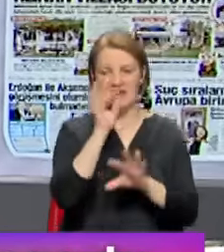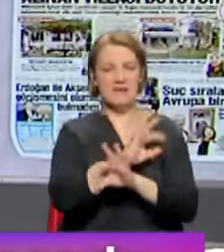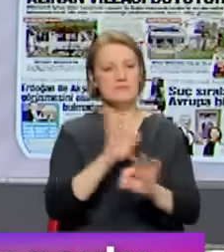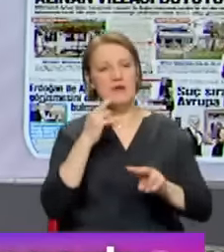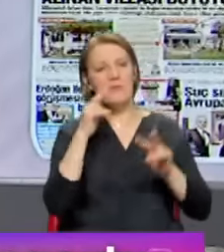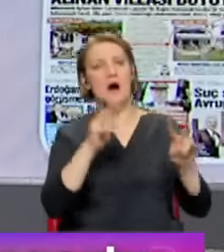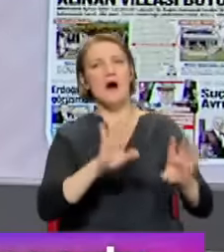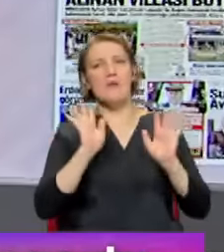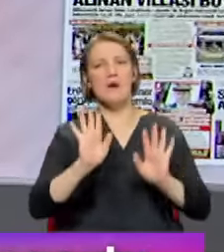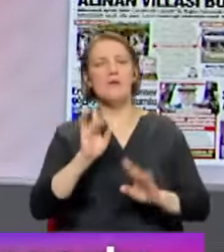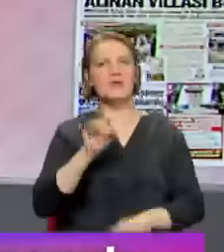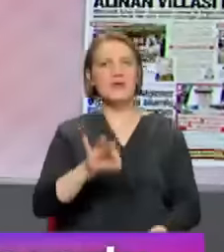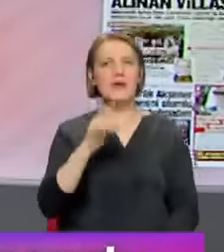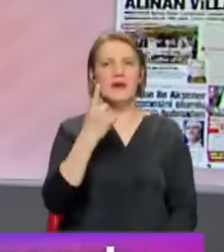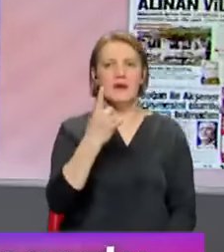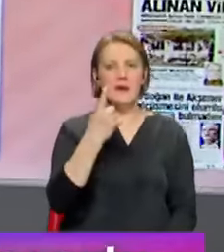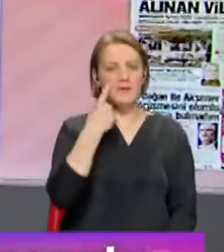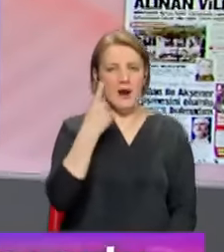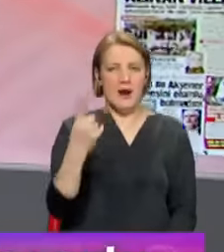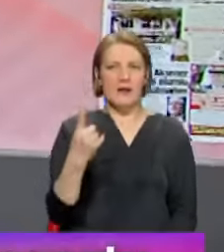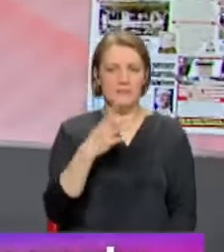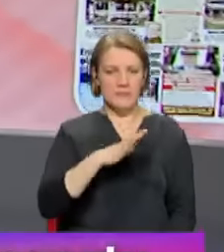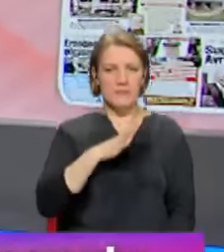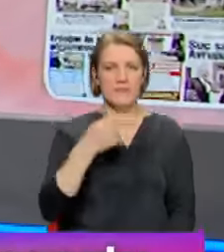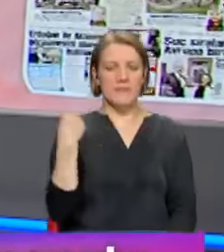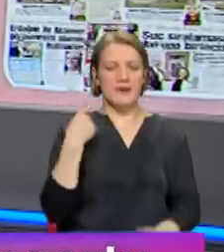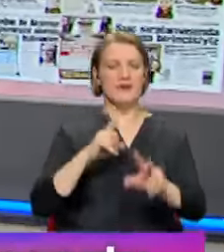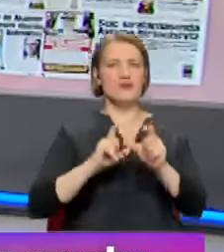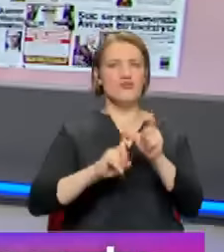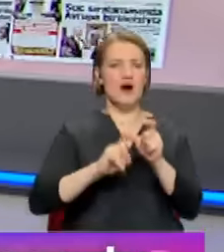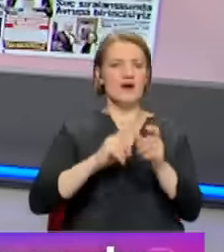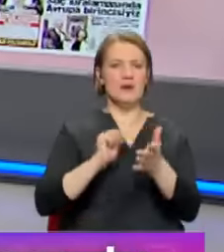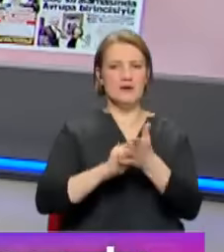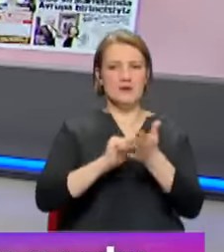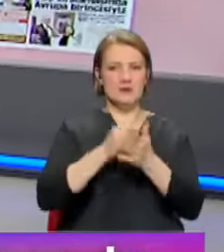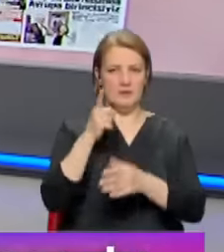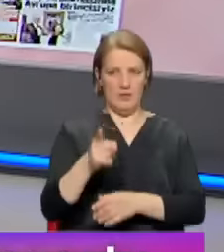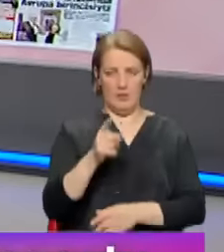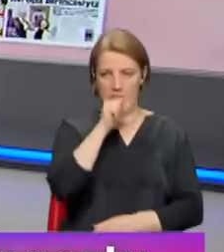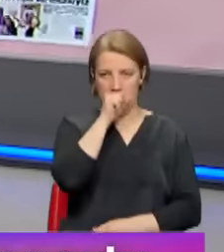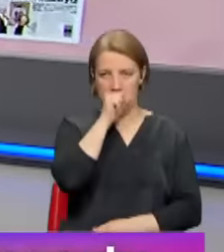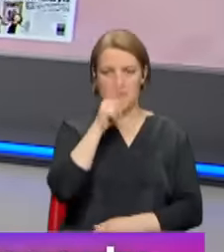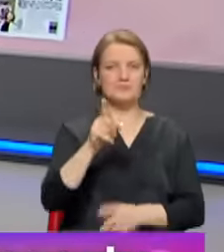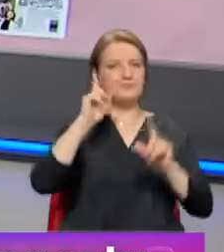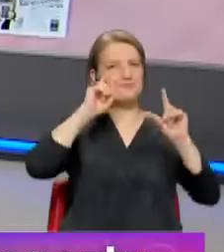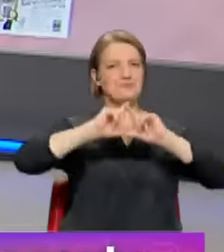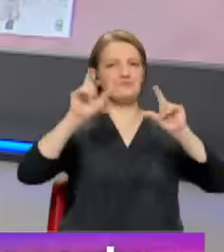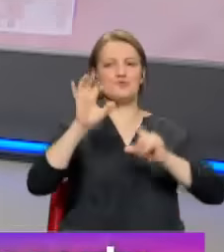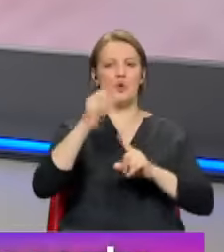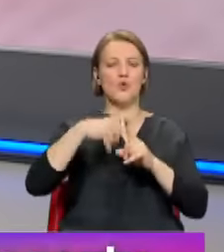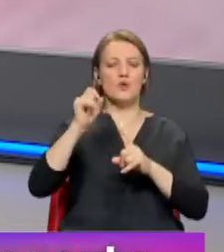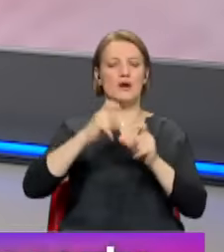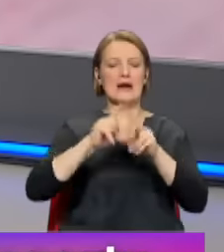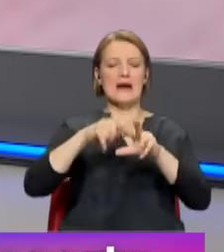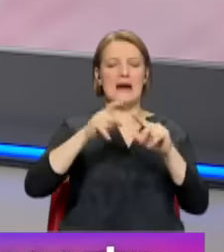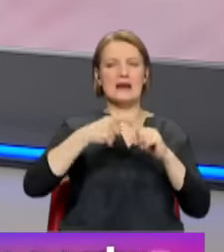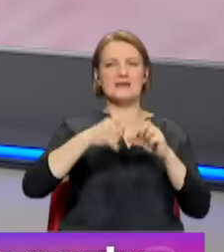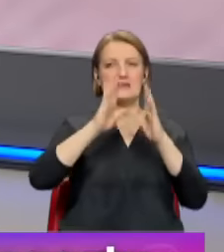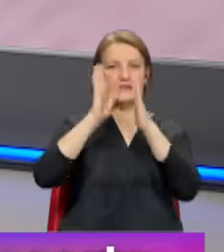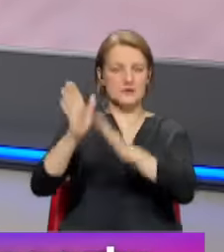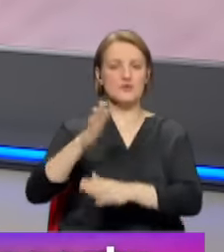dönüp bakmıyor. Bir gelelim isterseniz Yeni Çağ Gazetesi'ne. Yeni Çağ Gazetesi'nin manşetiyle otogara gideceğiz. Bunun bir